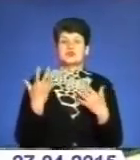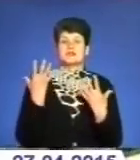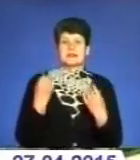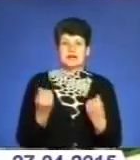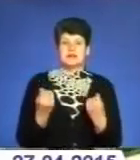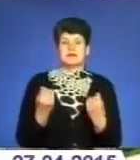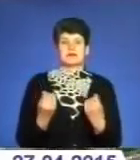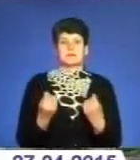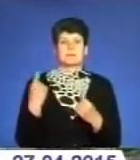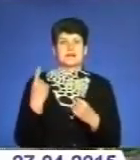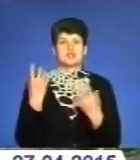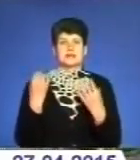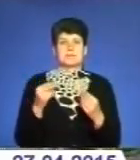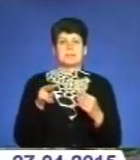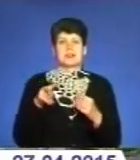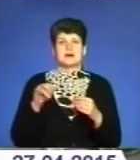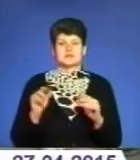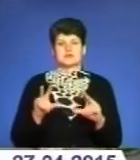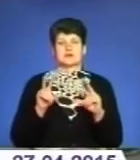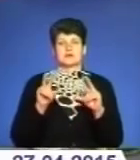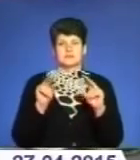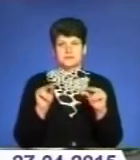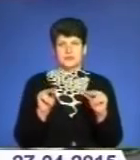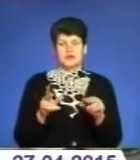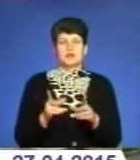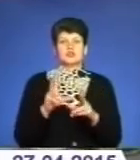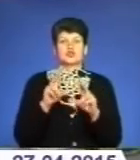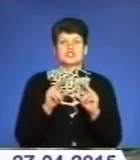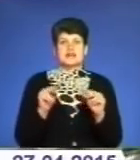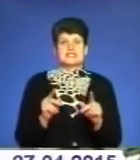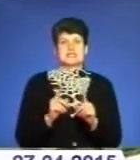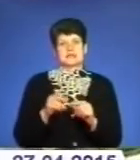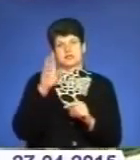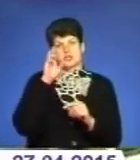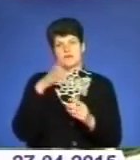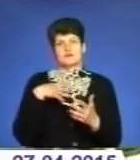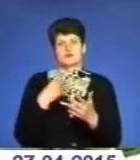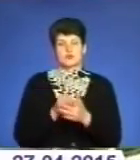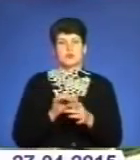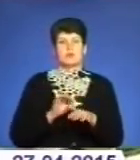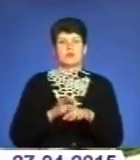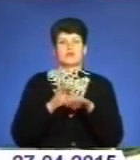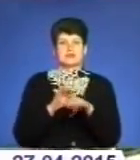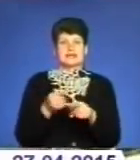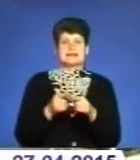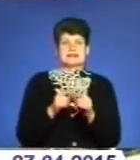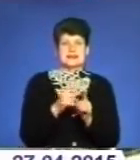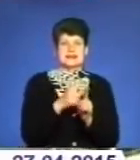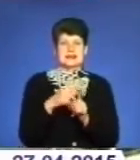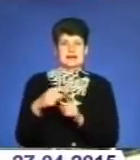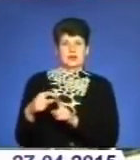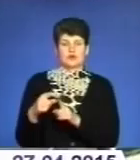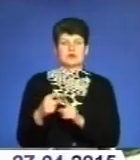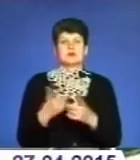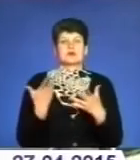до урочистого святкування. У програмі заходу – пізнавальний квест, благодійний ярмарок, присяга юних скаутів та пластова